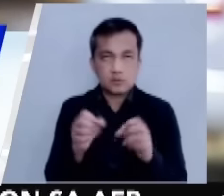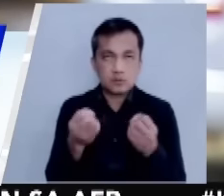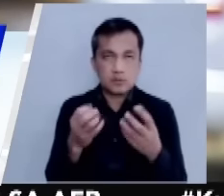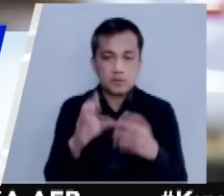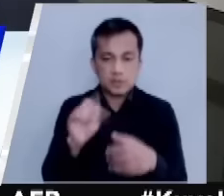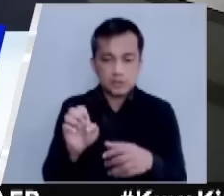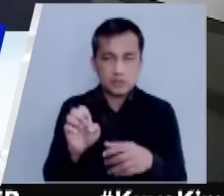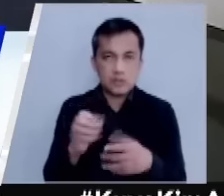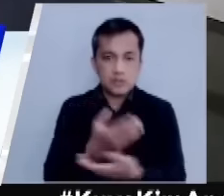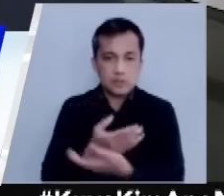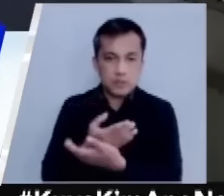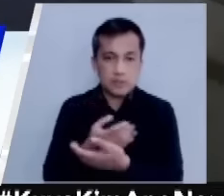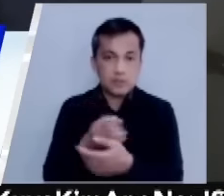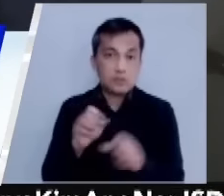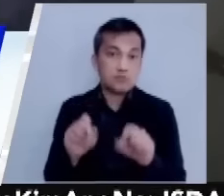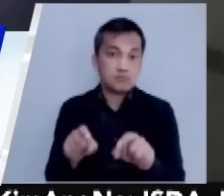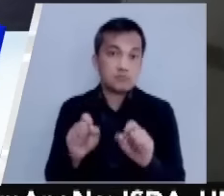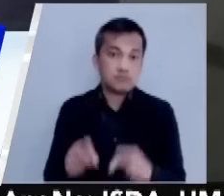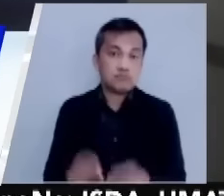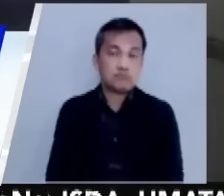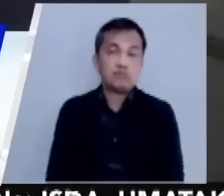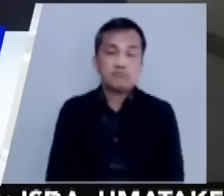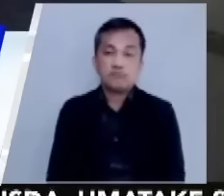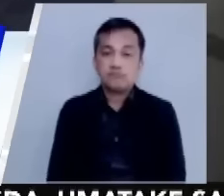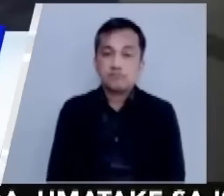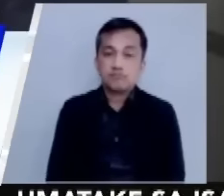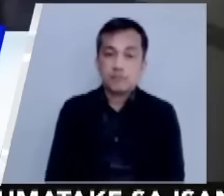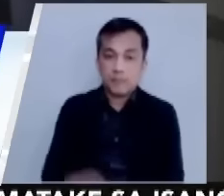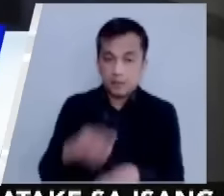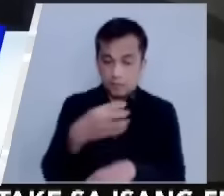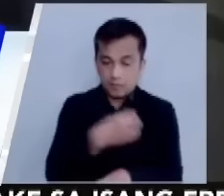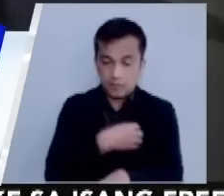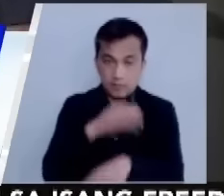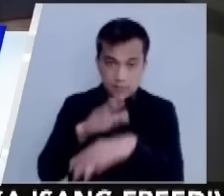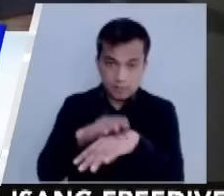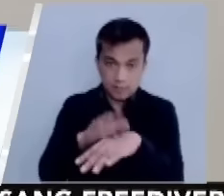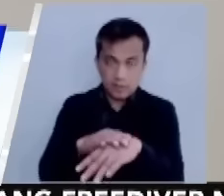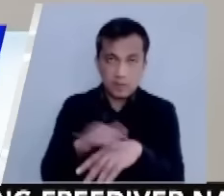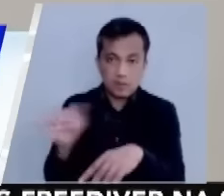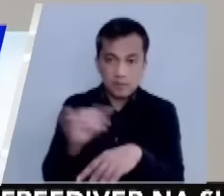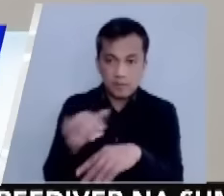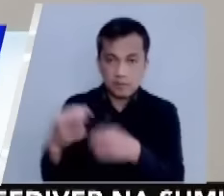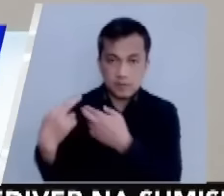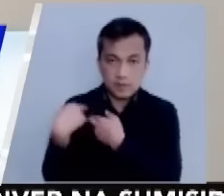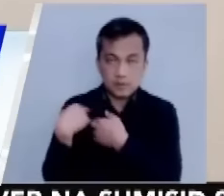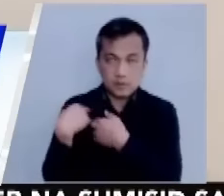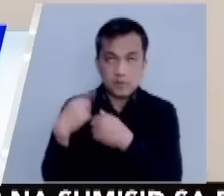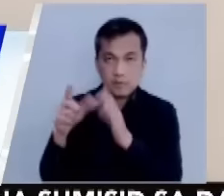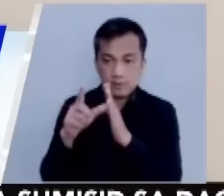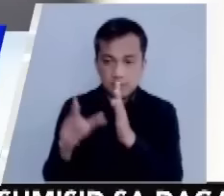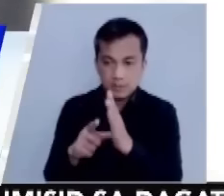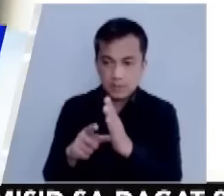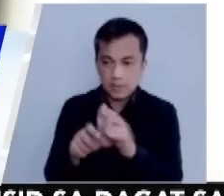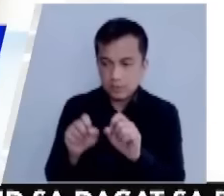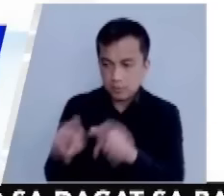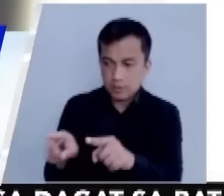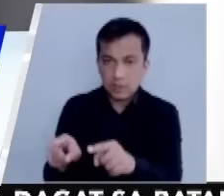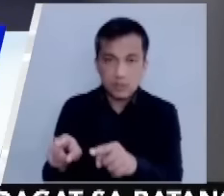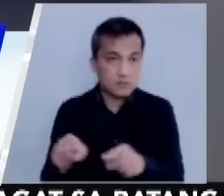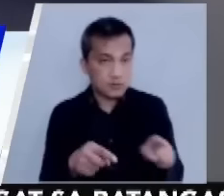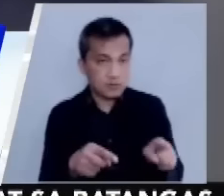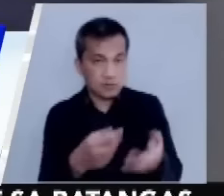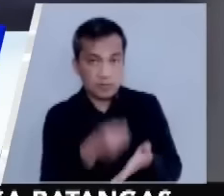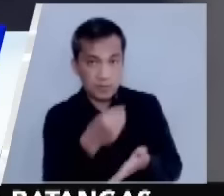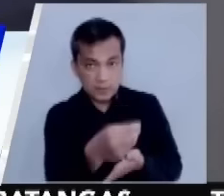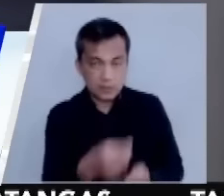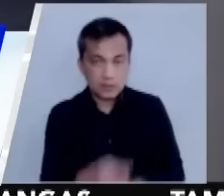sale. Babala ng PNP, parehong may pananagutan sa batas ang nagbebenta at bumibili. Meron naman daw